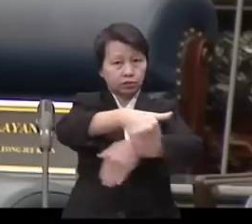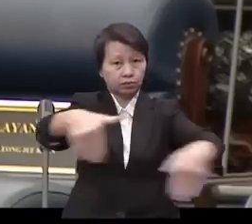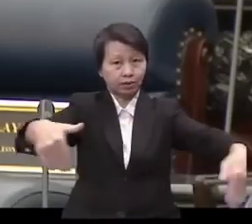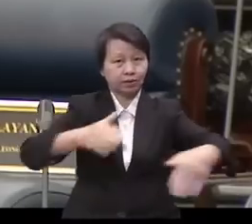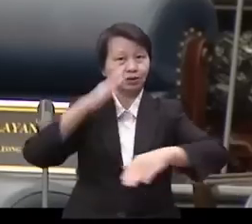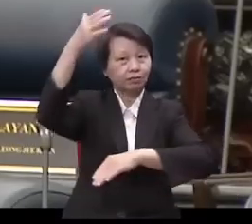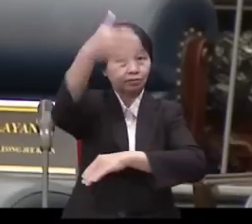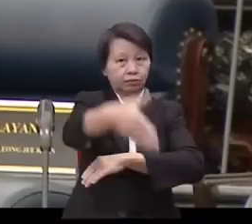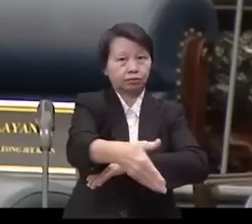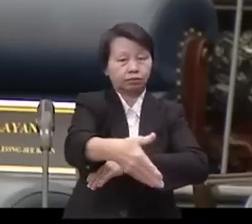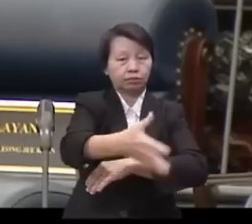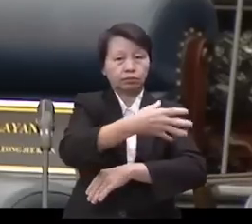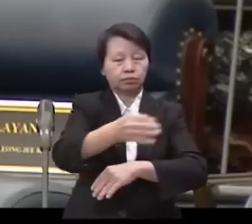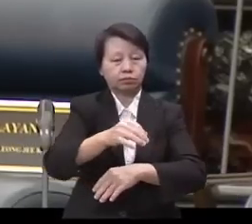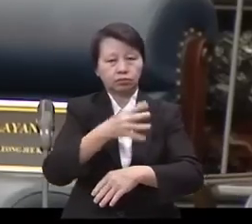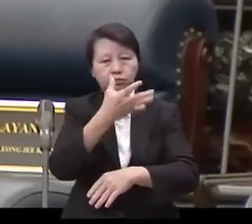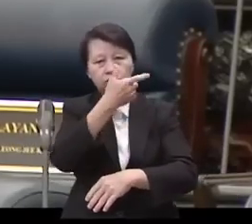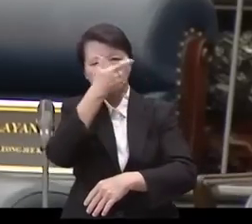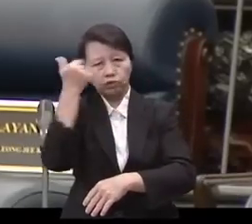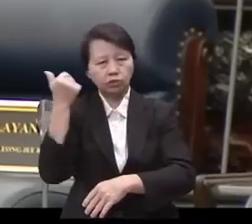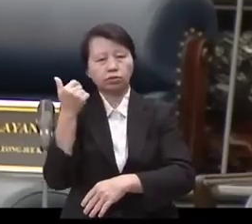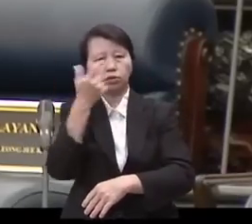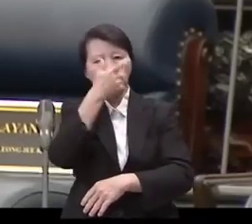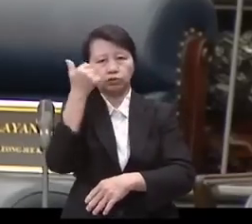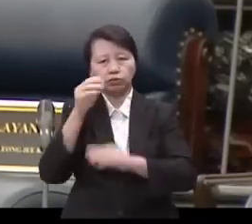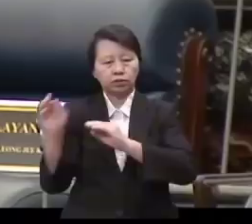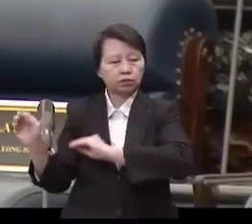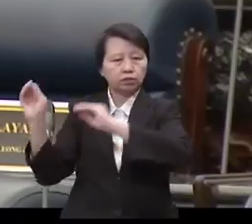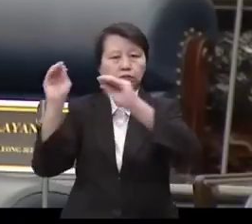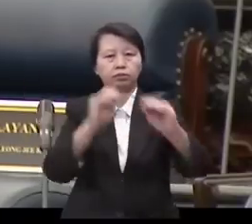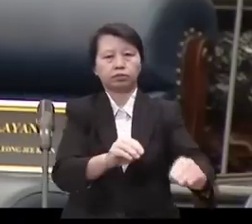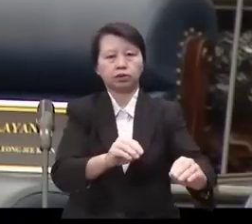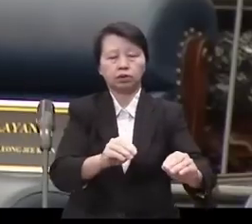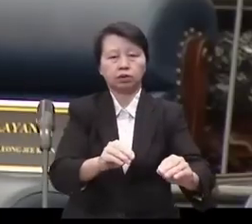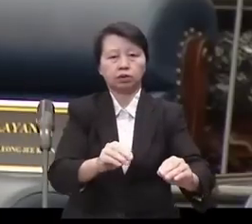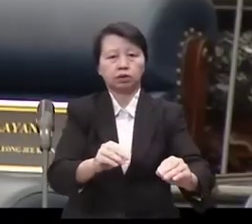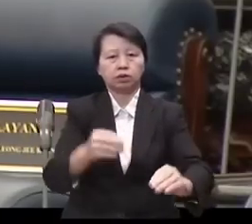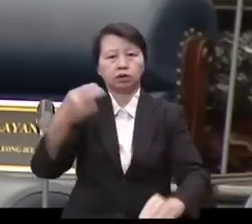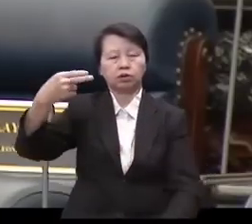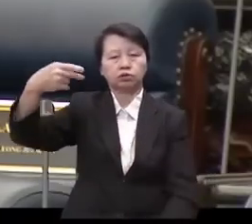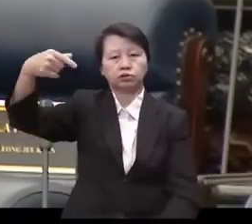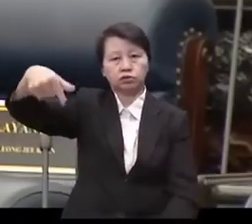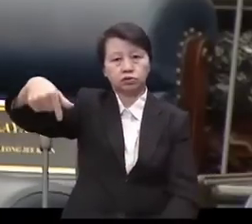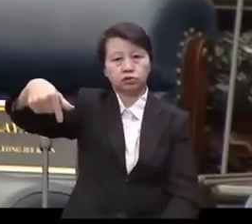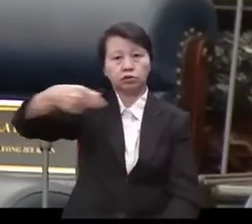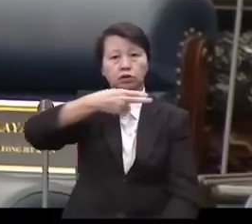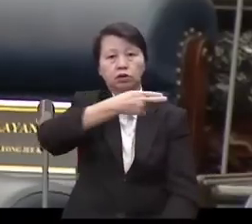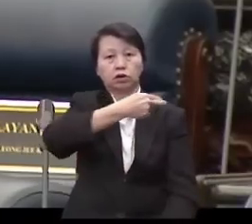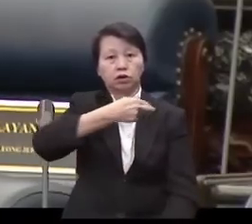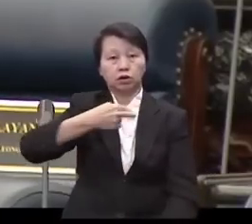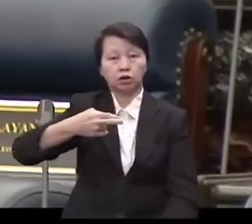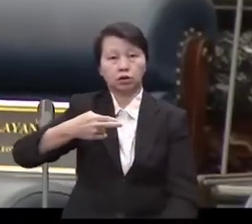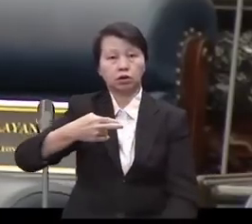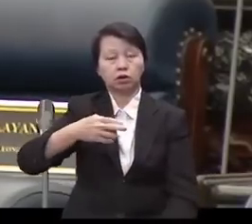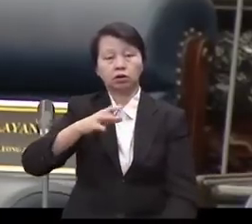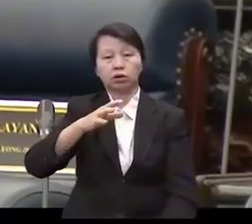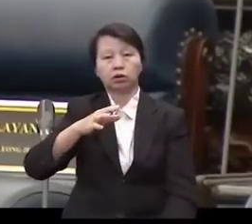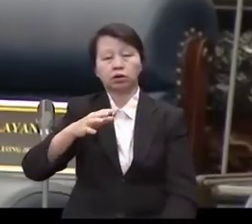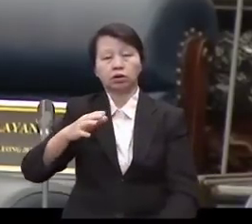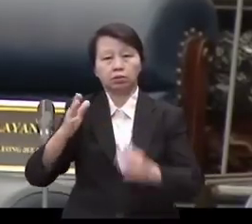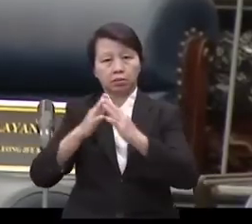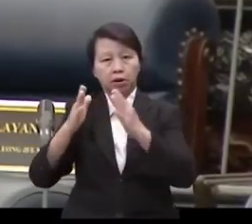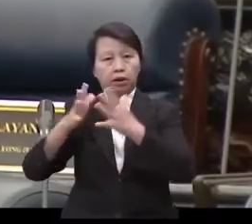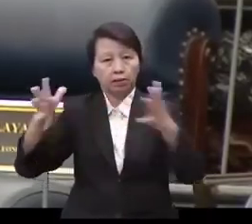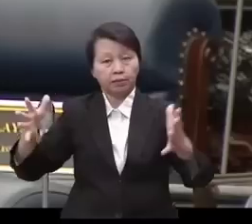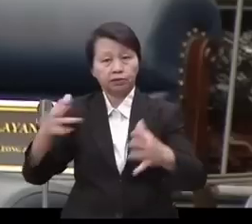sempadan, memandangkan pemindahan ibu negara Indonesia ke